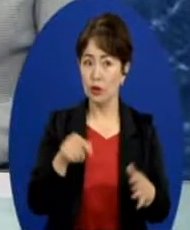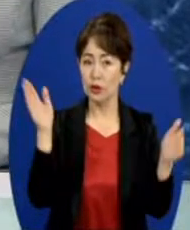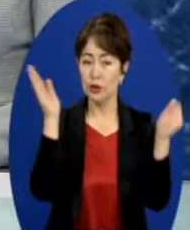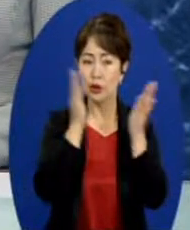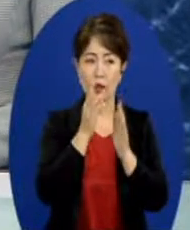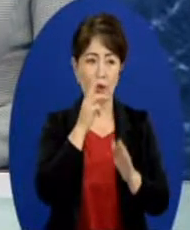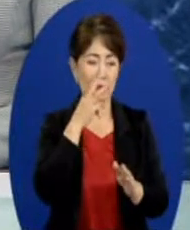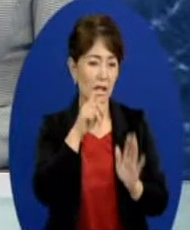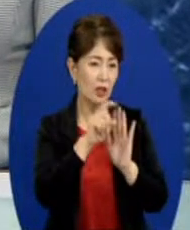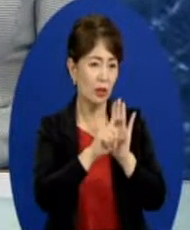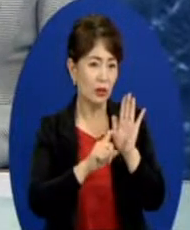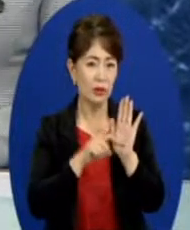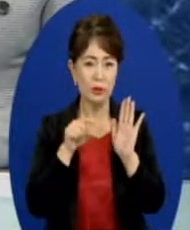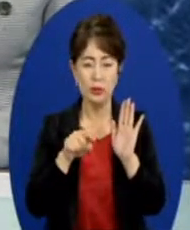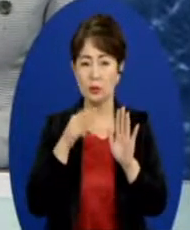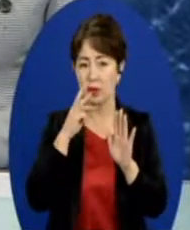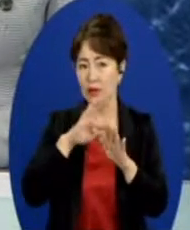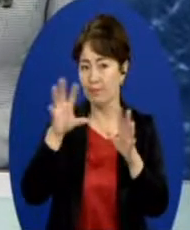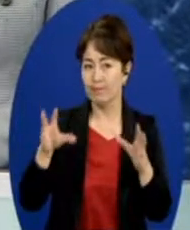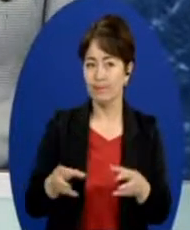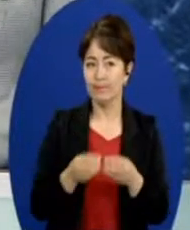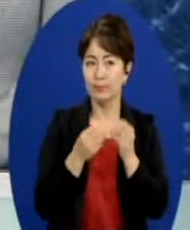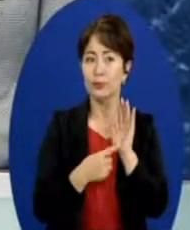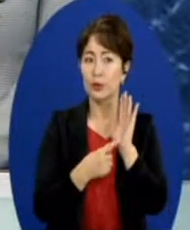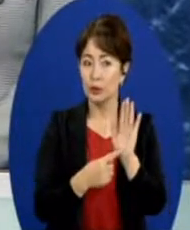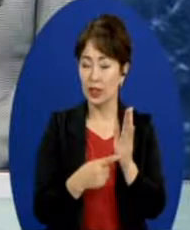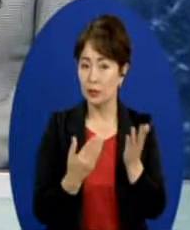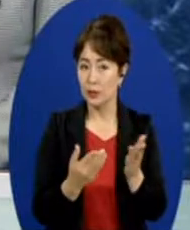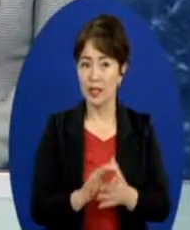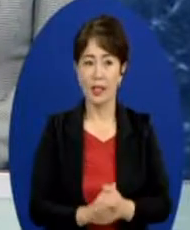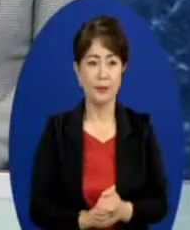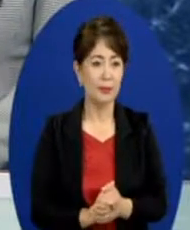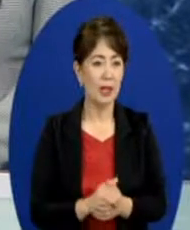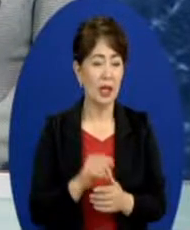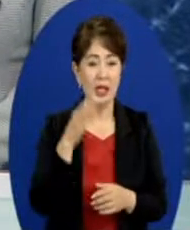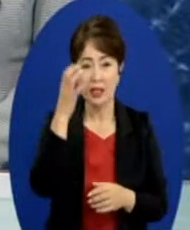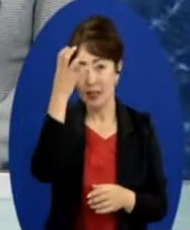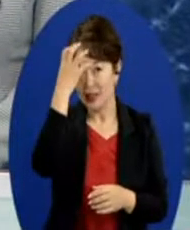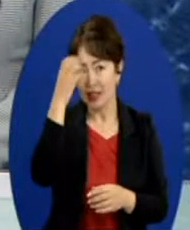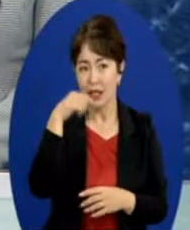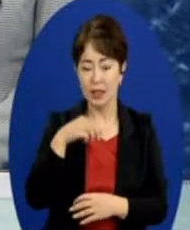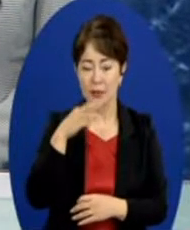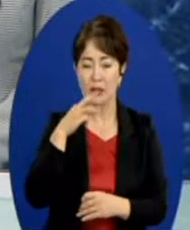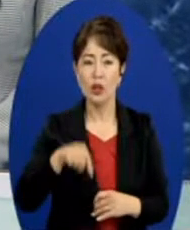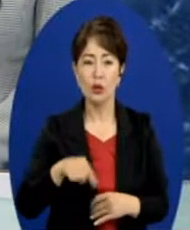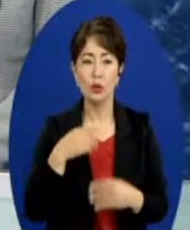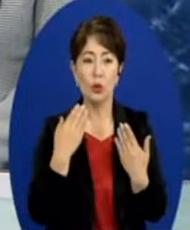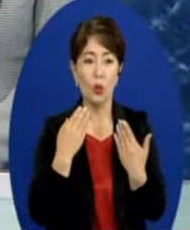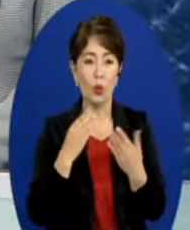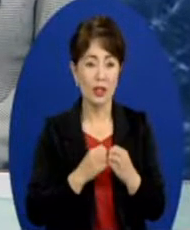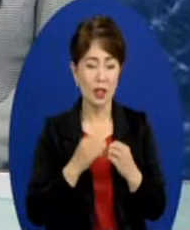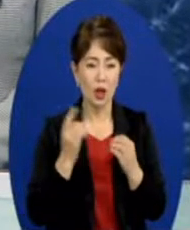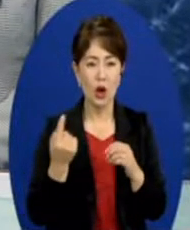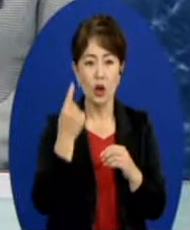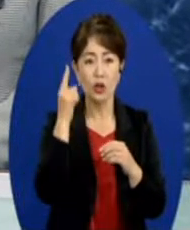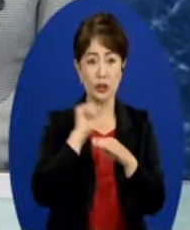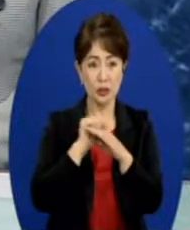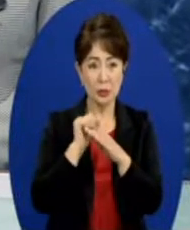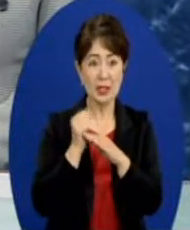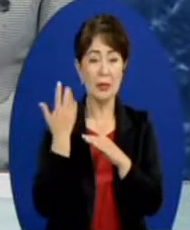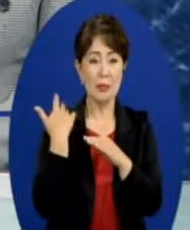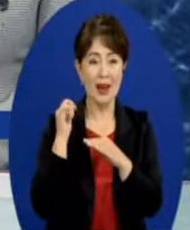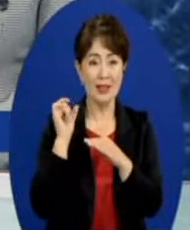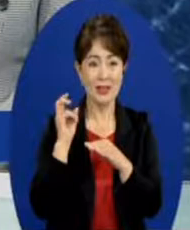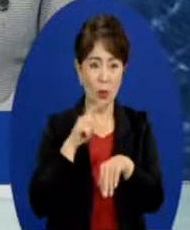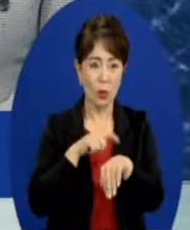Үзэгч та бүхэн өнөөдөр манай цагийн үрд мэдээллийн хөтөлбөрөөс эдгээр болоод бусад мэдээний дэлгэрэнгүй хүлээвч үзээрэй. Засгийн газар өнөөдөр ээлжид тусаар хуралдаж өндөржүүлсэн